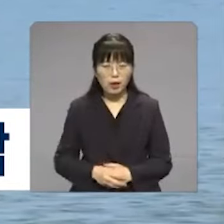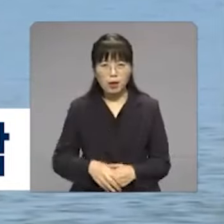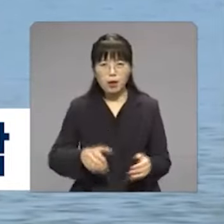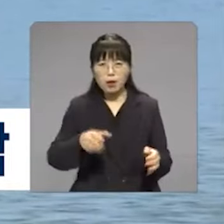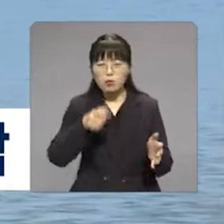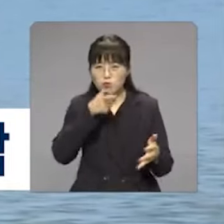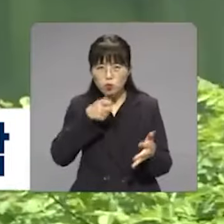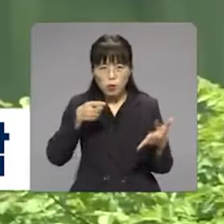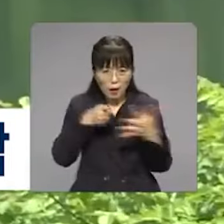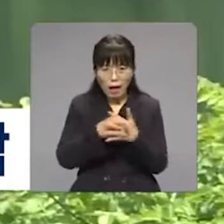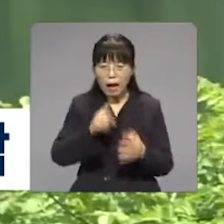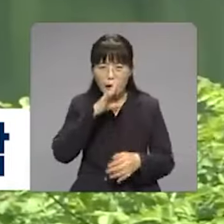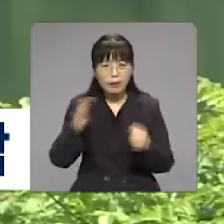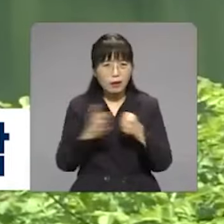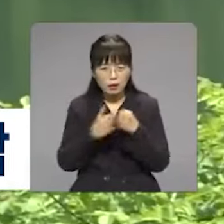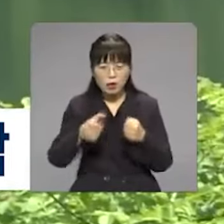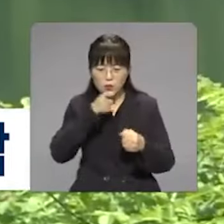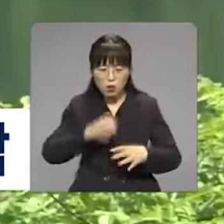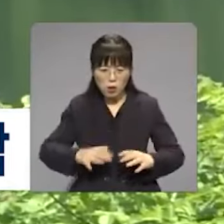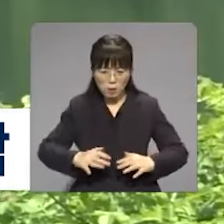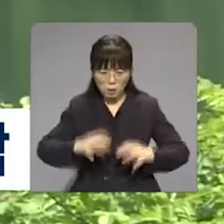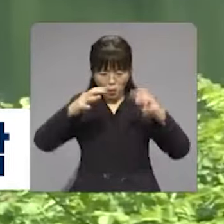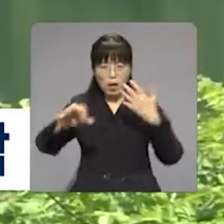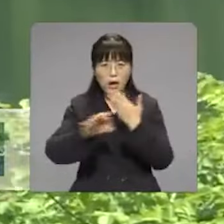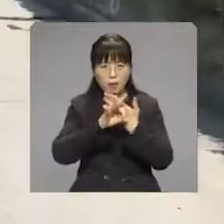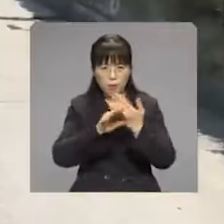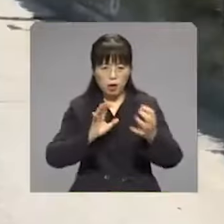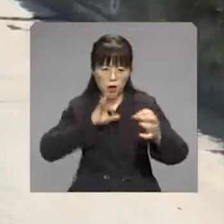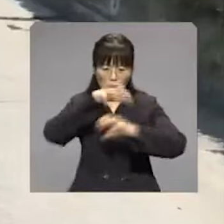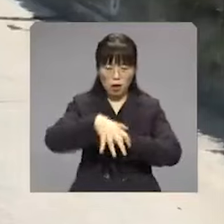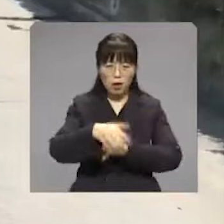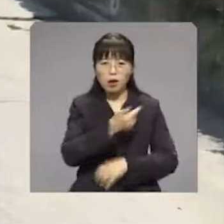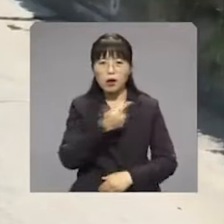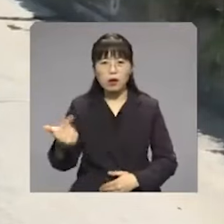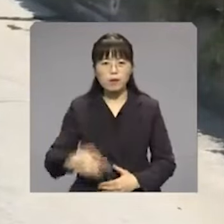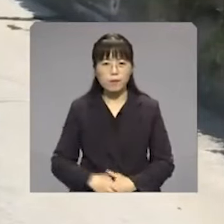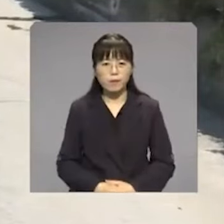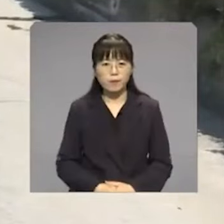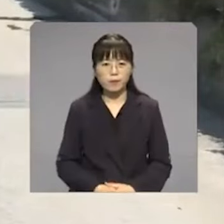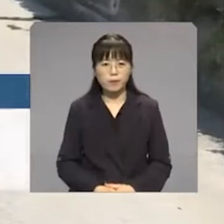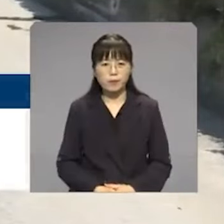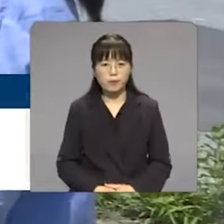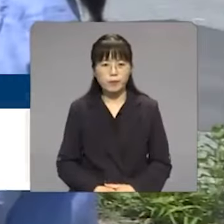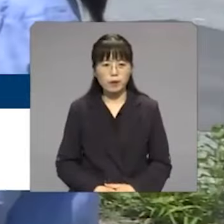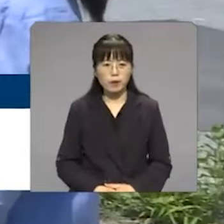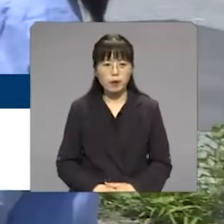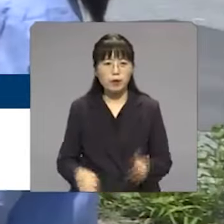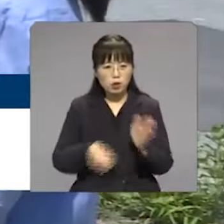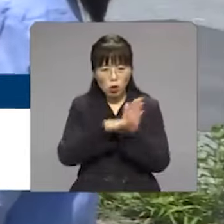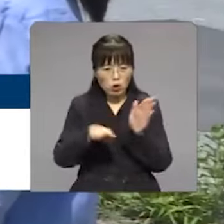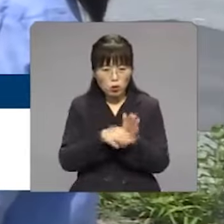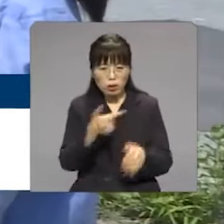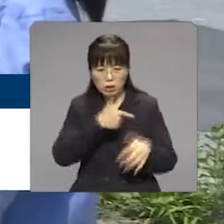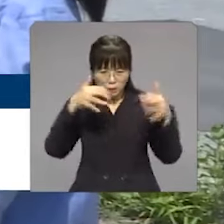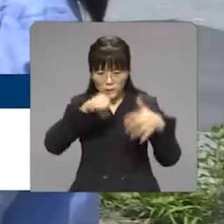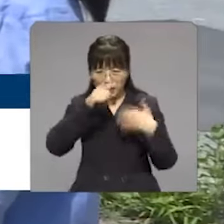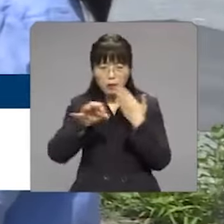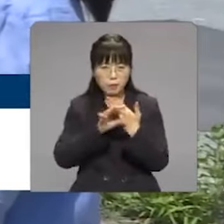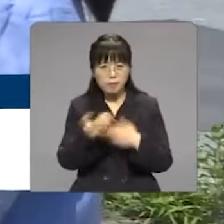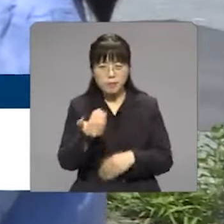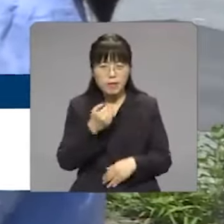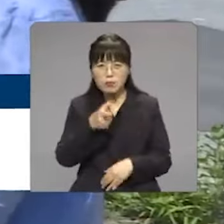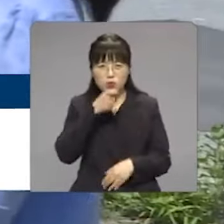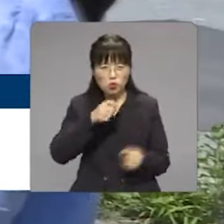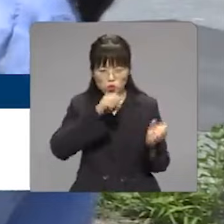방류량 조절이 안 되다 보니 물이 불어나면 둑이 넘치기 일쑤입니다. 저수지는 비가 큰 비가 올것 같으면 미리